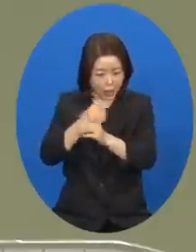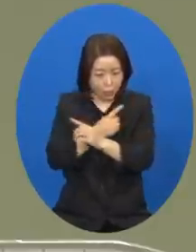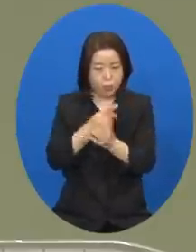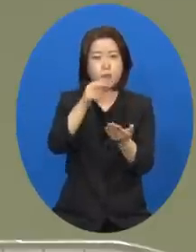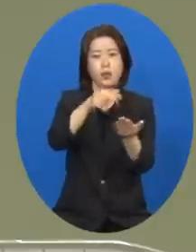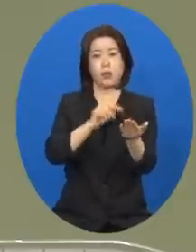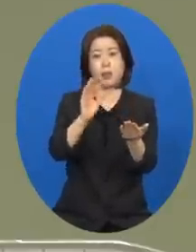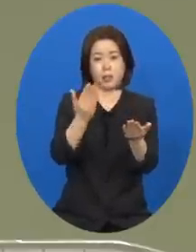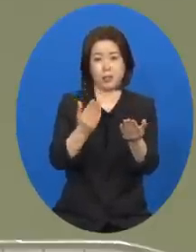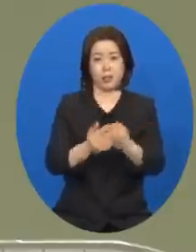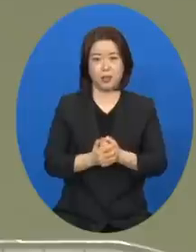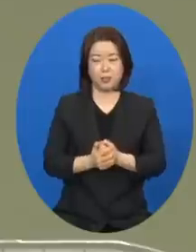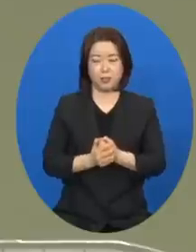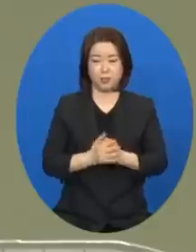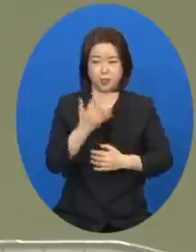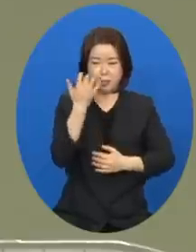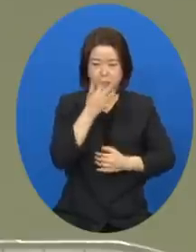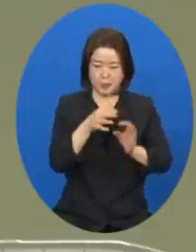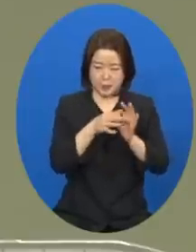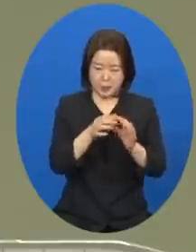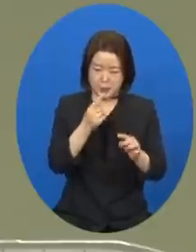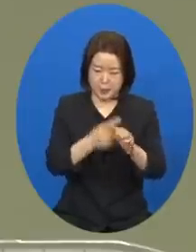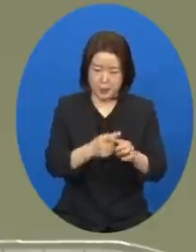간음하다가 그 자리에서 붙잡혀온 여인이에요.